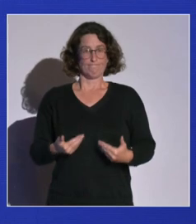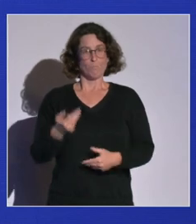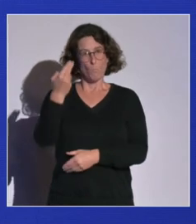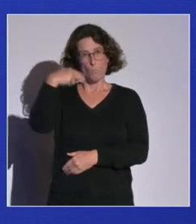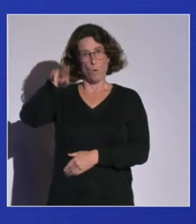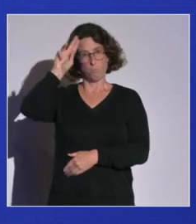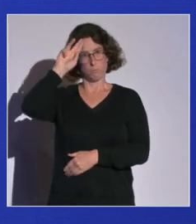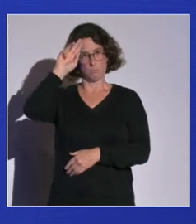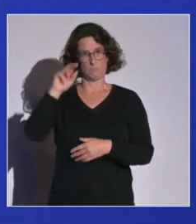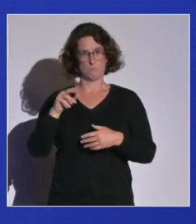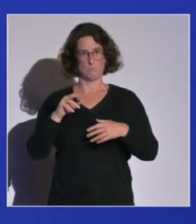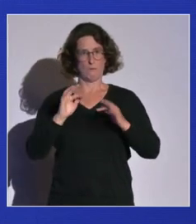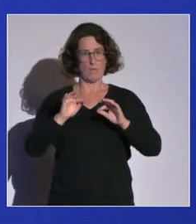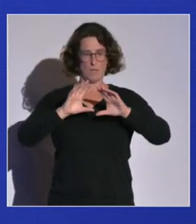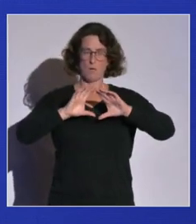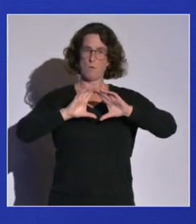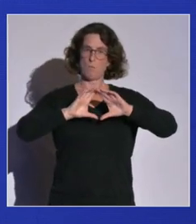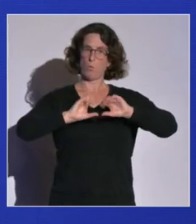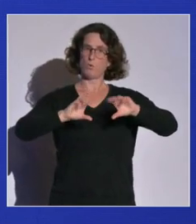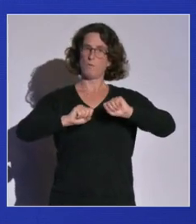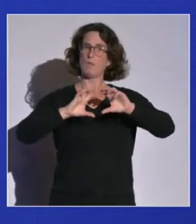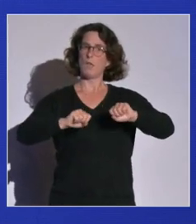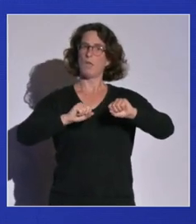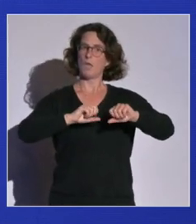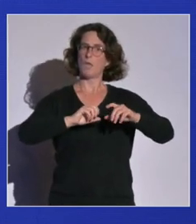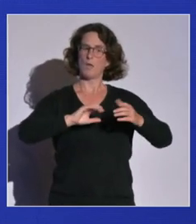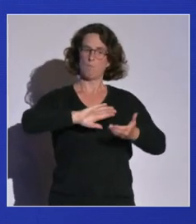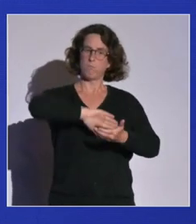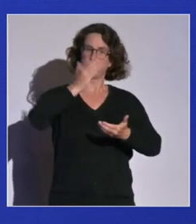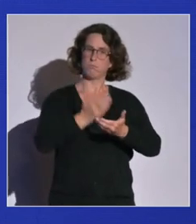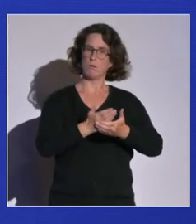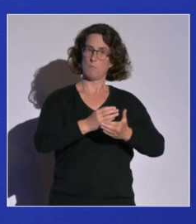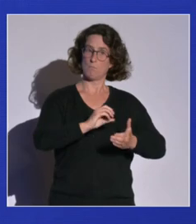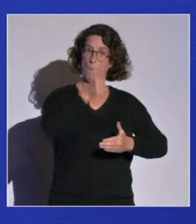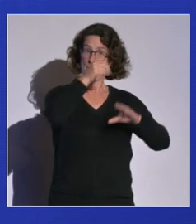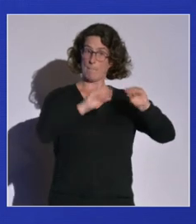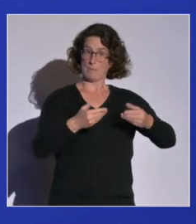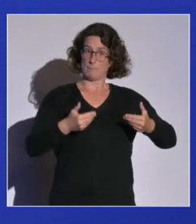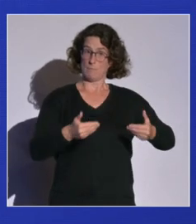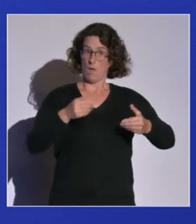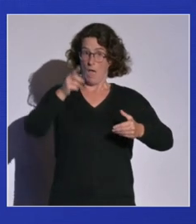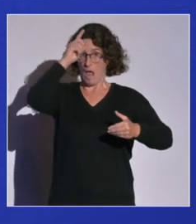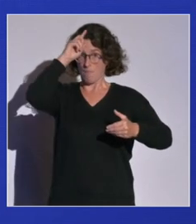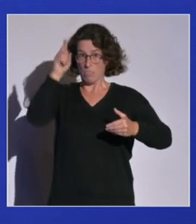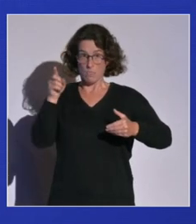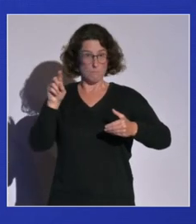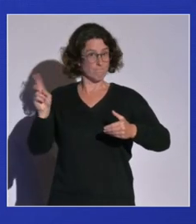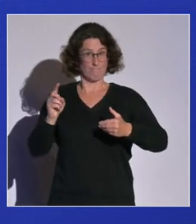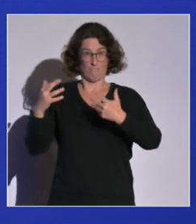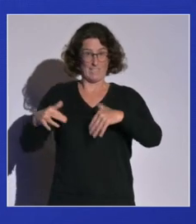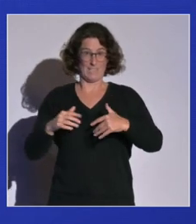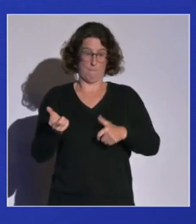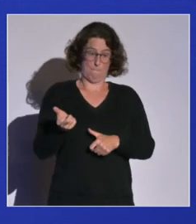productivité, ça n'est plus l'Allemagne, c'est la France. Je ne sais pas si vous voyez ce que ça veut